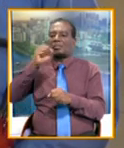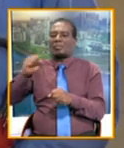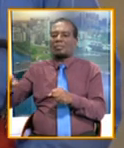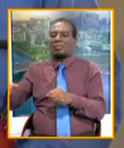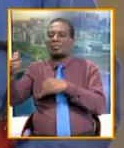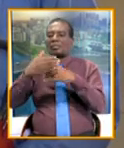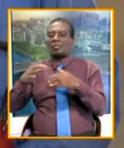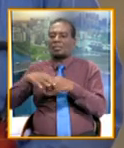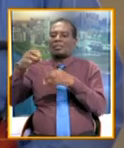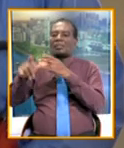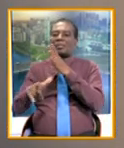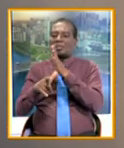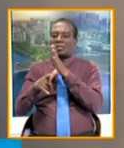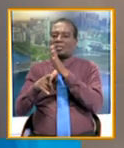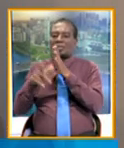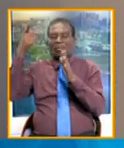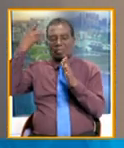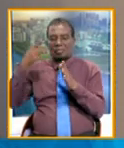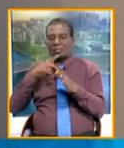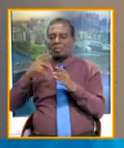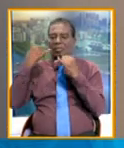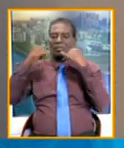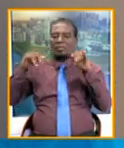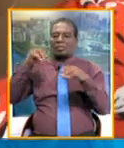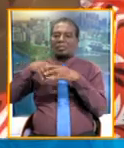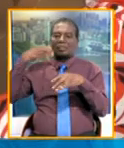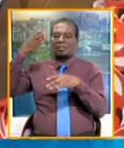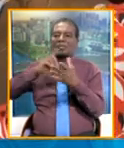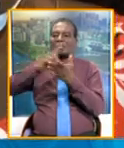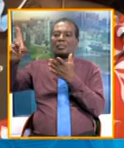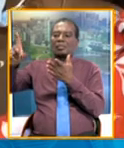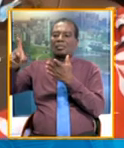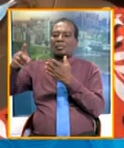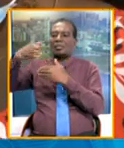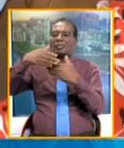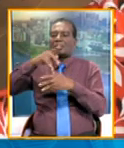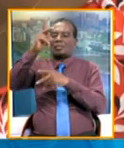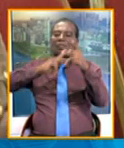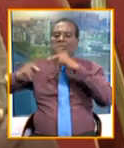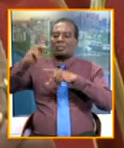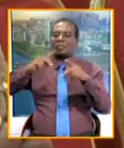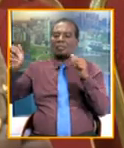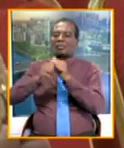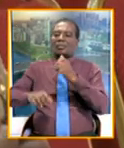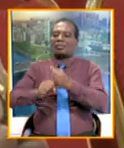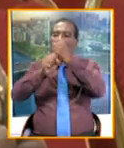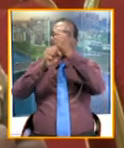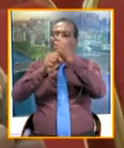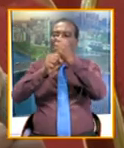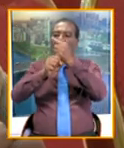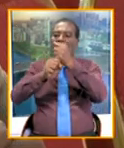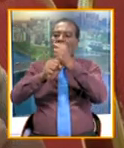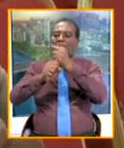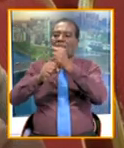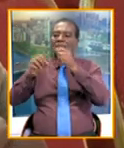proximité dans les sous-préfectures et villages est annoncée dans les prochaines semaines auprès des populations avec le soutien du